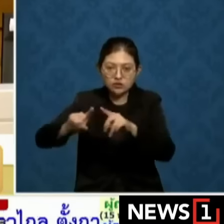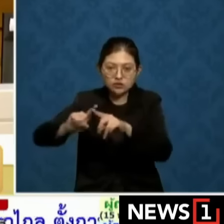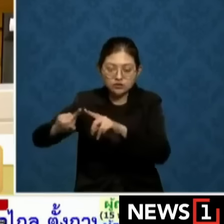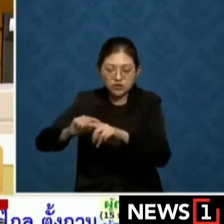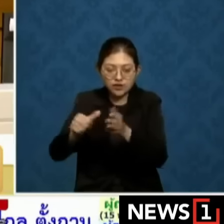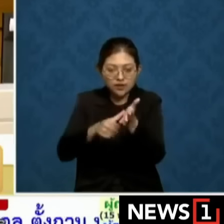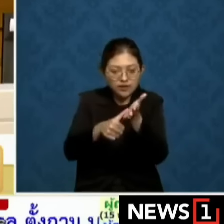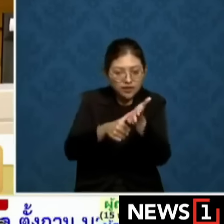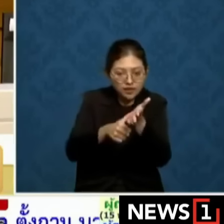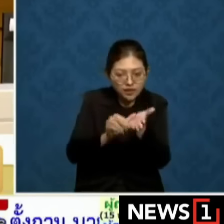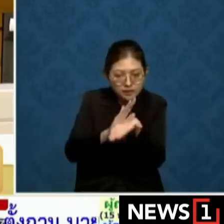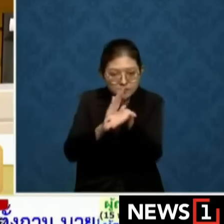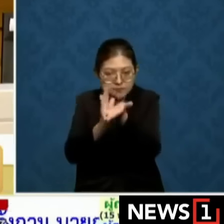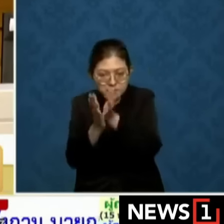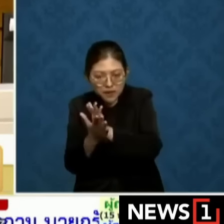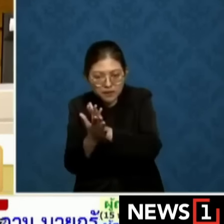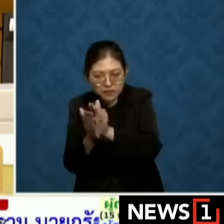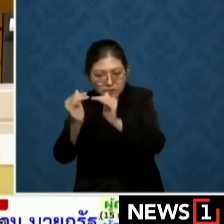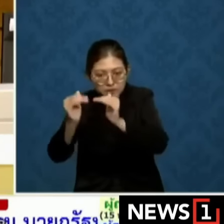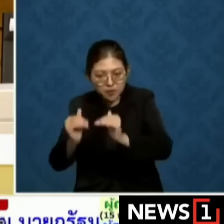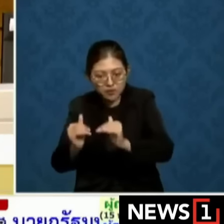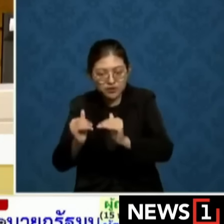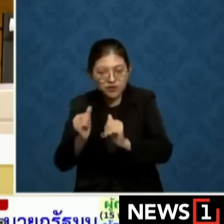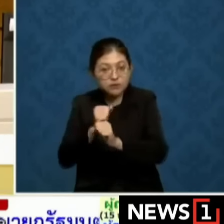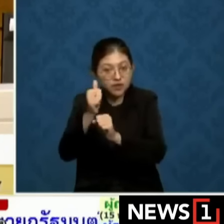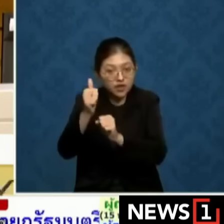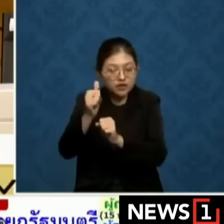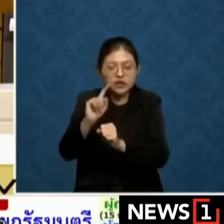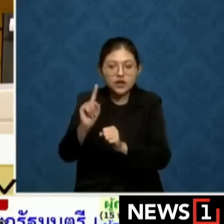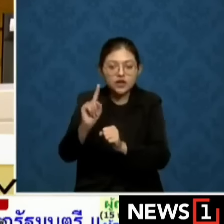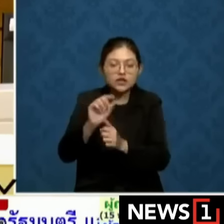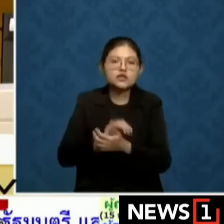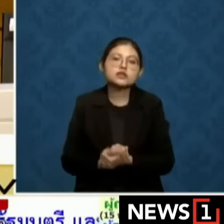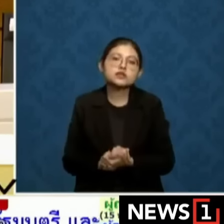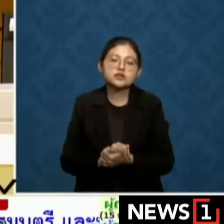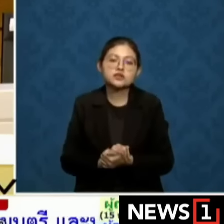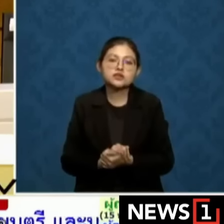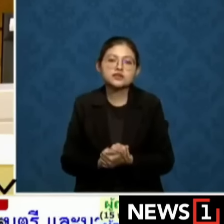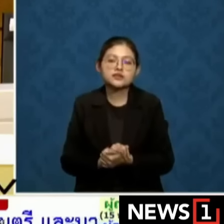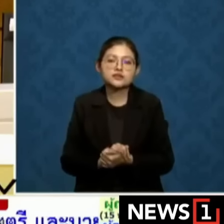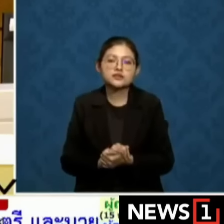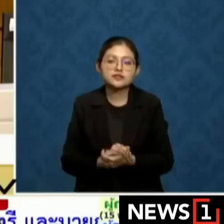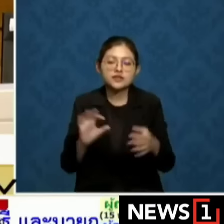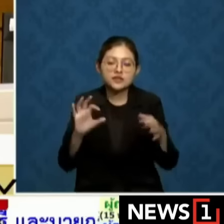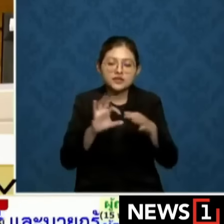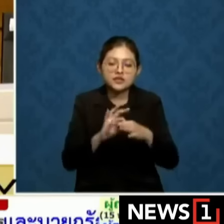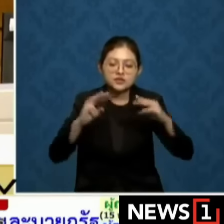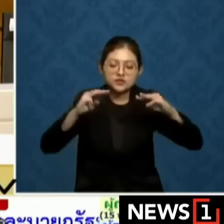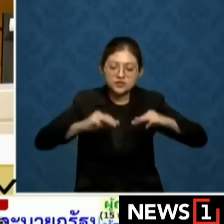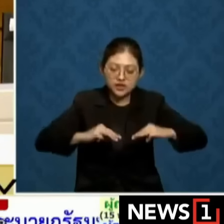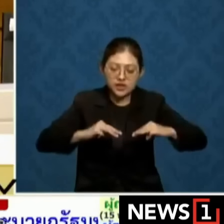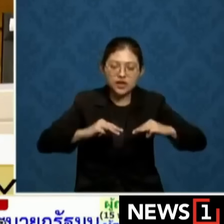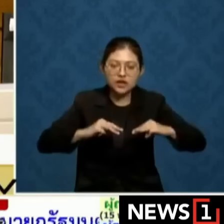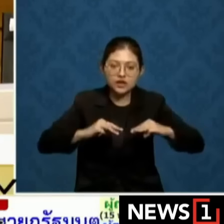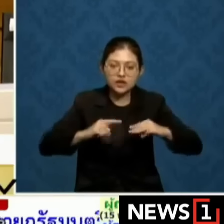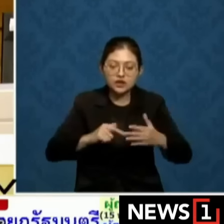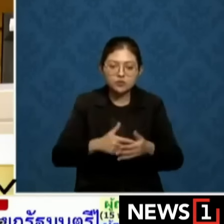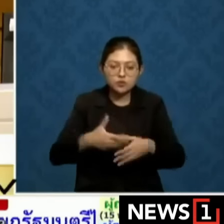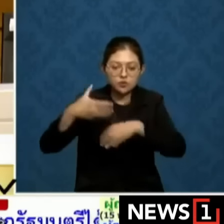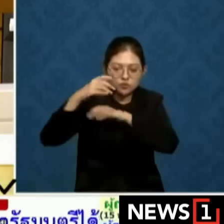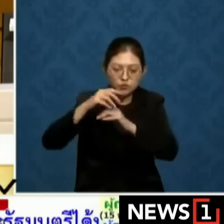การแข่งขันเราน้อยกว่าเพื่อนบ้านเพราะค่าไฟเราสูงกว่าเขาเยอะแต่คุณพีรพันธ์ก็ยังยืนยันว่า4บาท18เนี่ยประชาชนพอใจแ